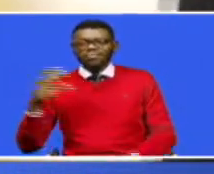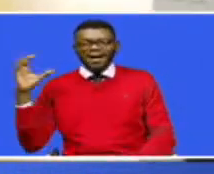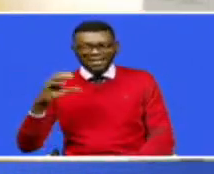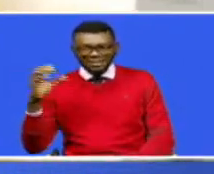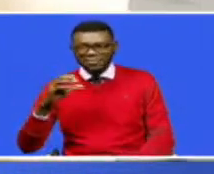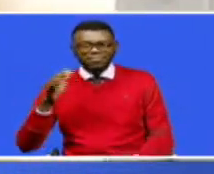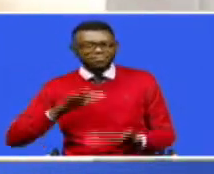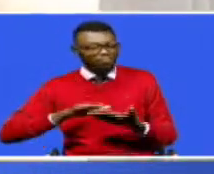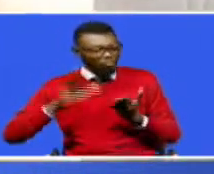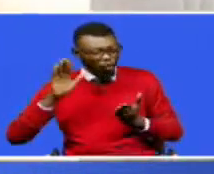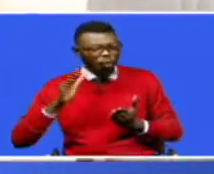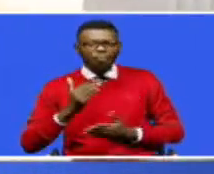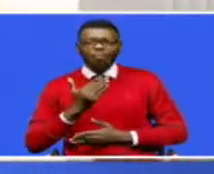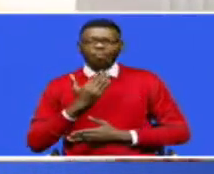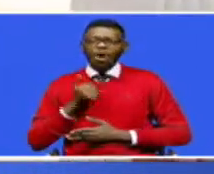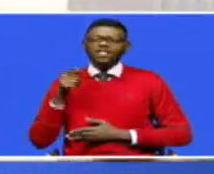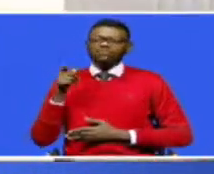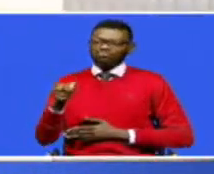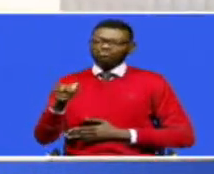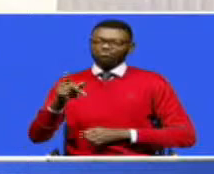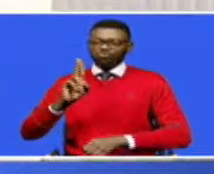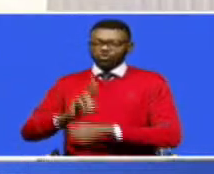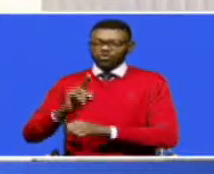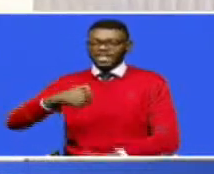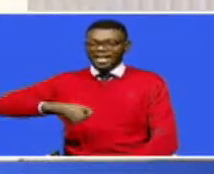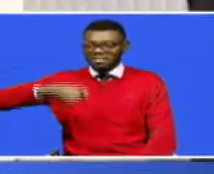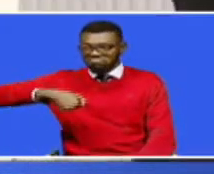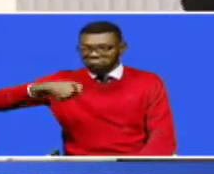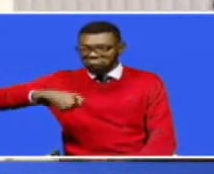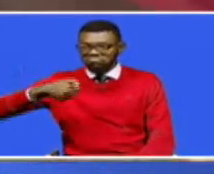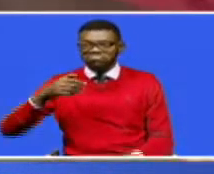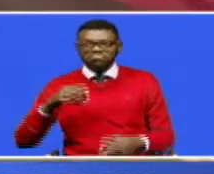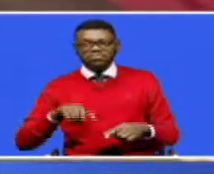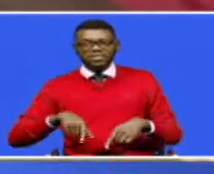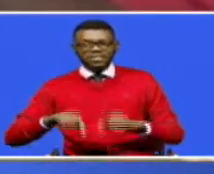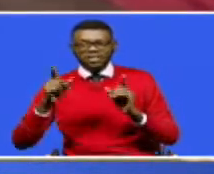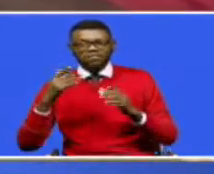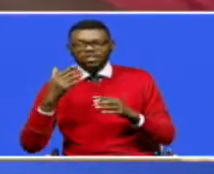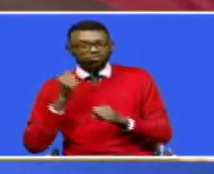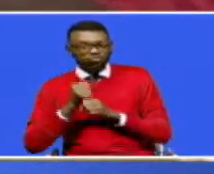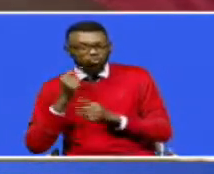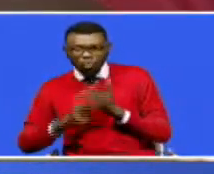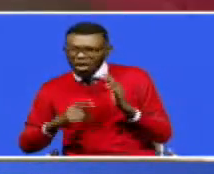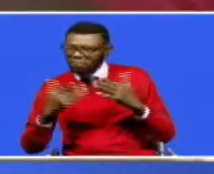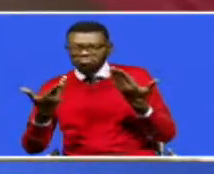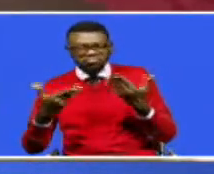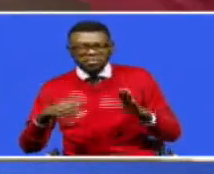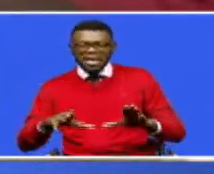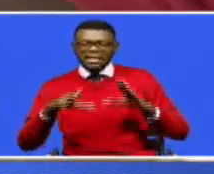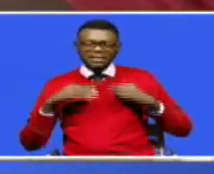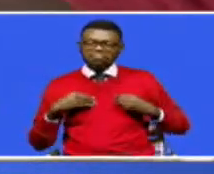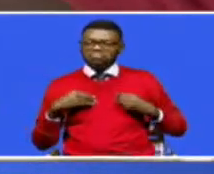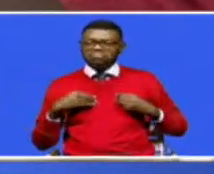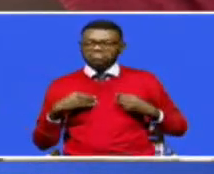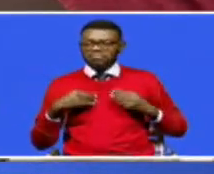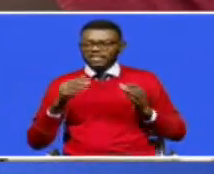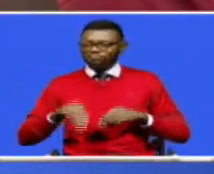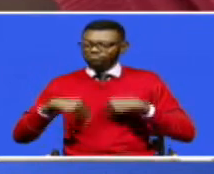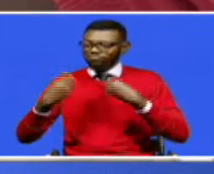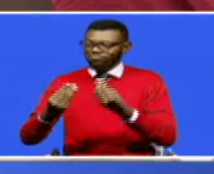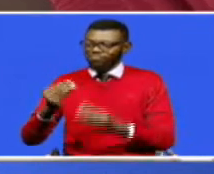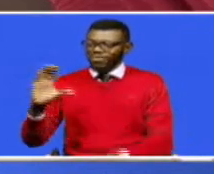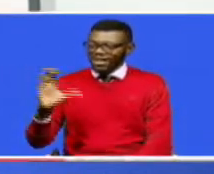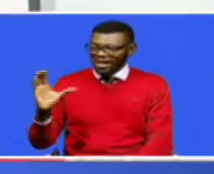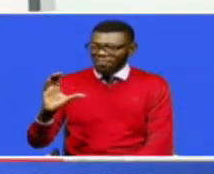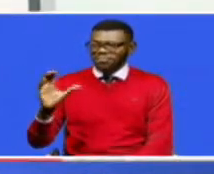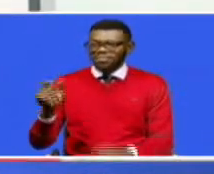wake wanaotaka Mursik kwa vibuyu vya plastiki, wao hawana budi kufanya hivyo ila kutosheleza mahitaji yao, tena kwa bei